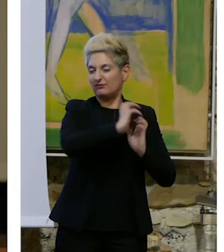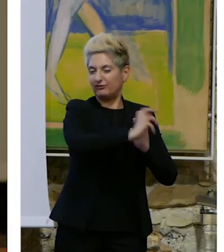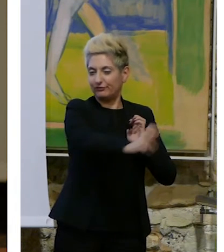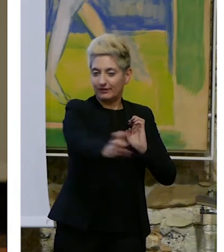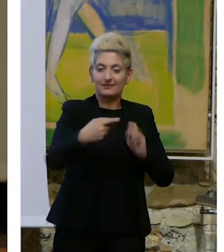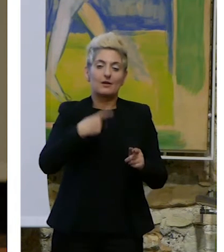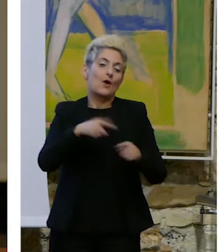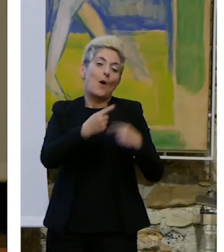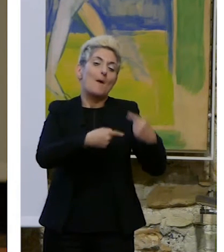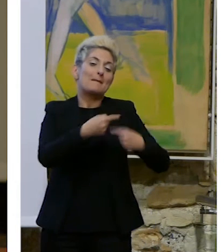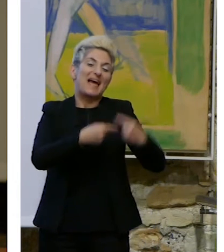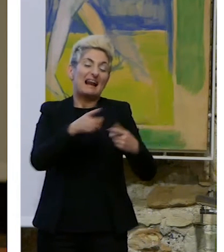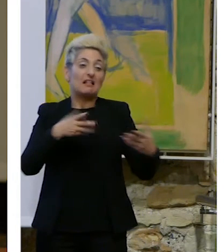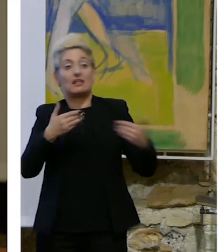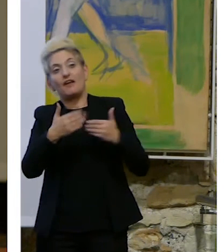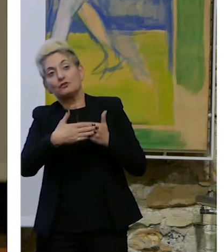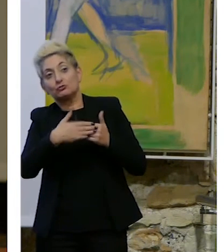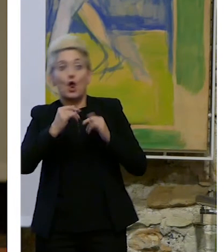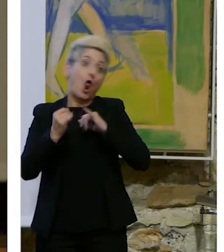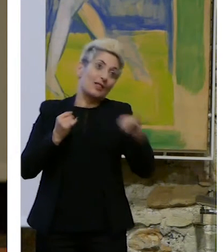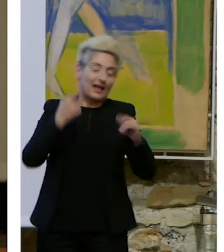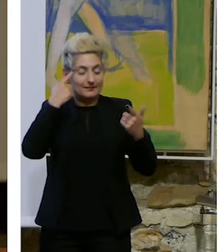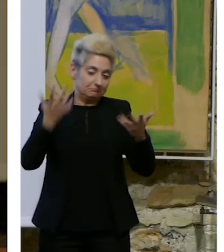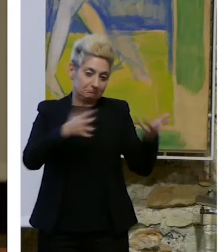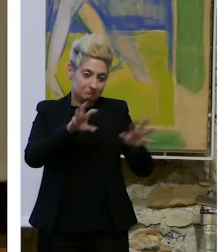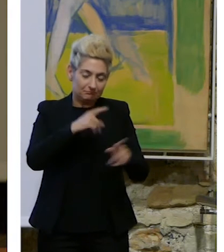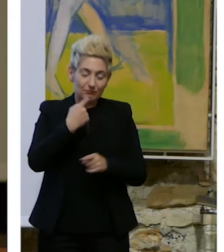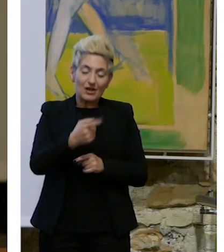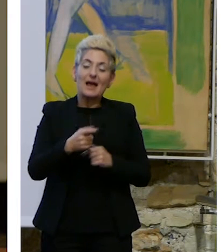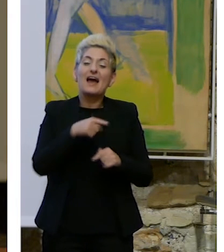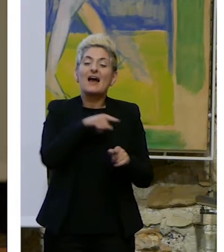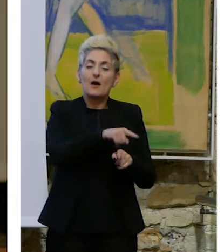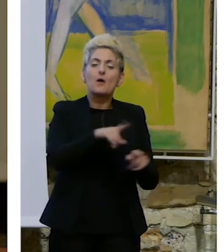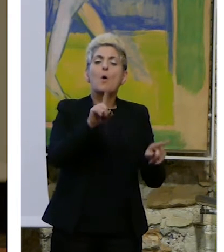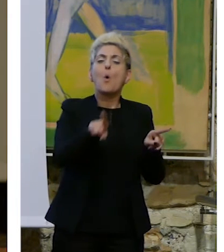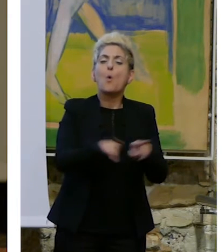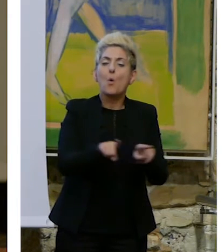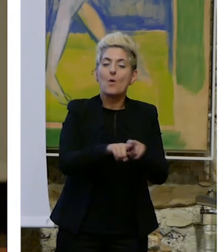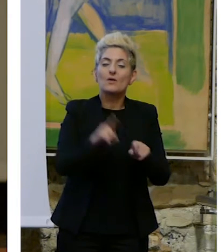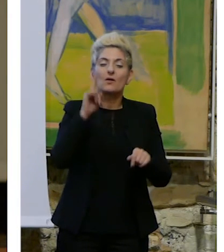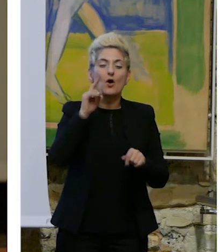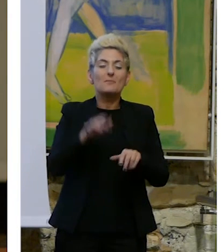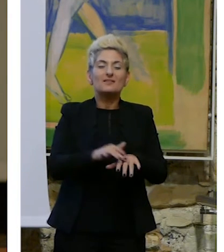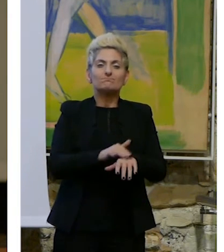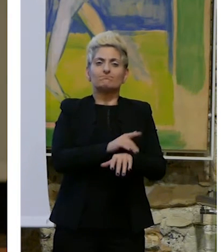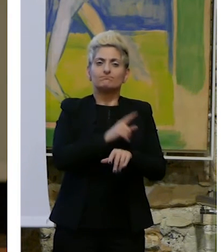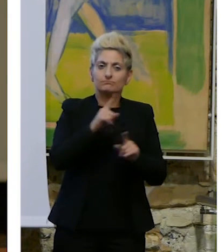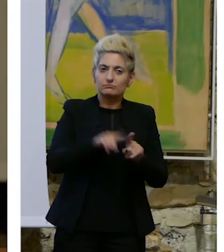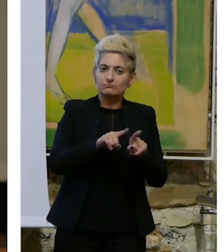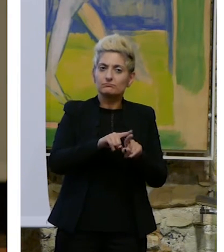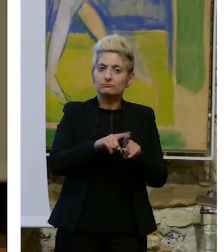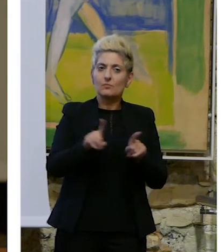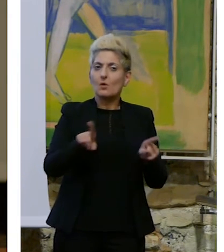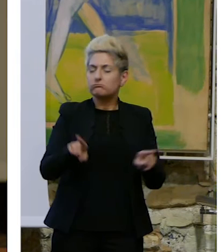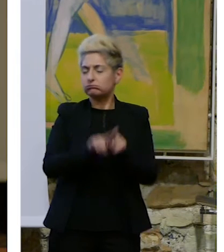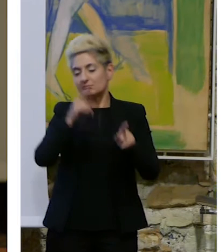nostri parenti più o meno stretti o lontani, hanno talvolta delle sensazioni di frisson e di commozione analoga al